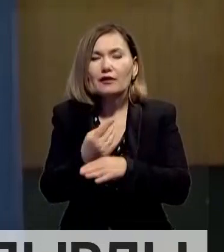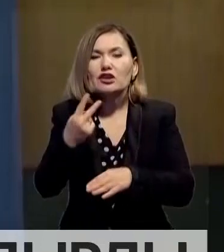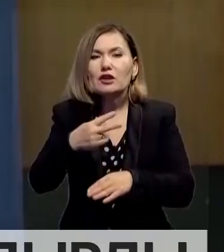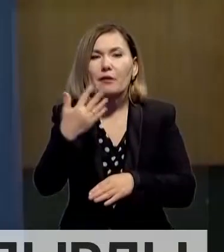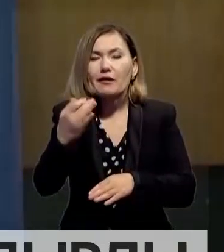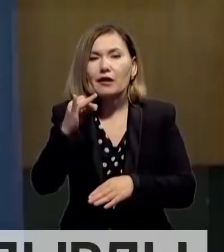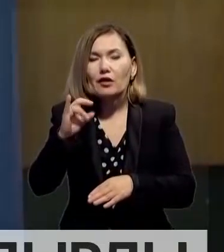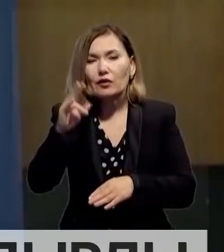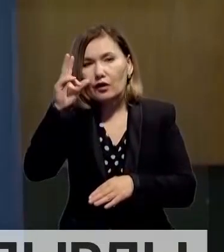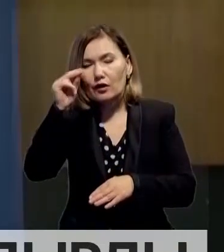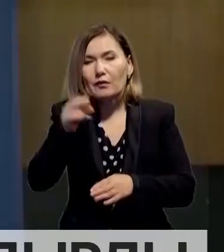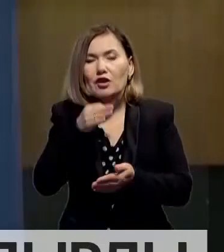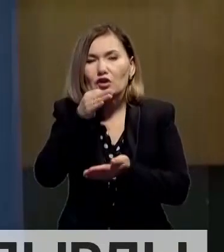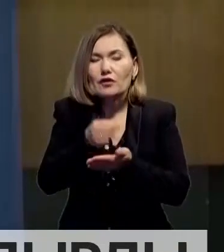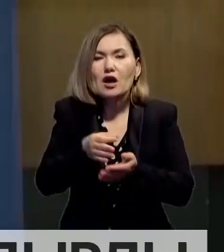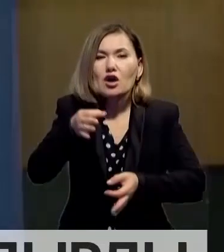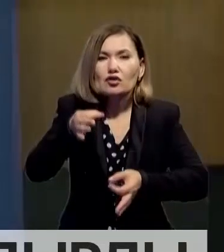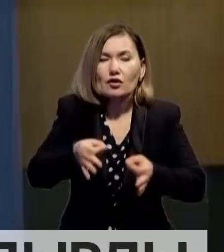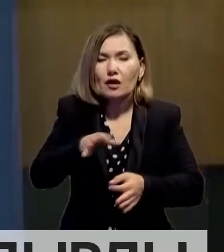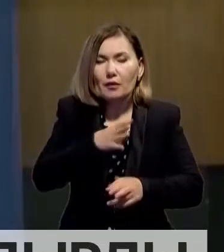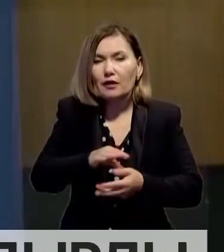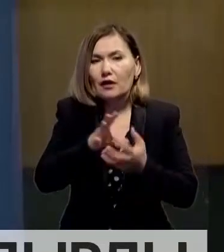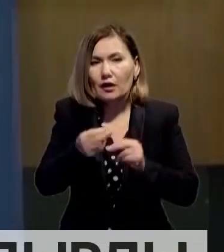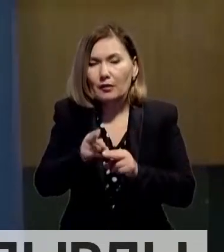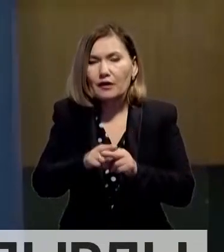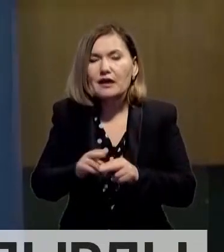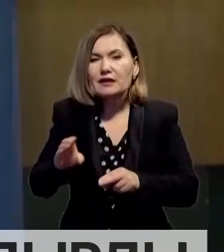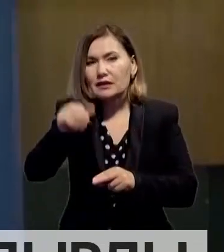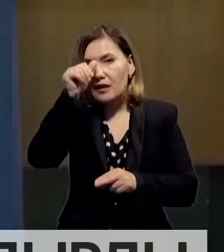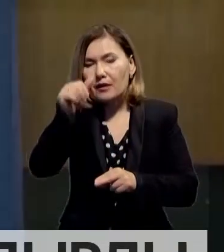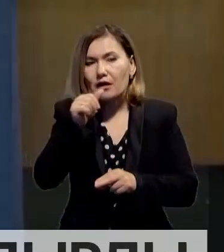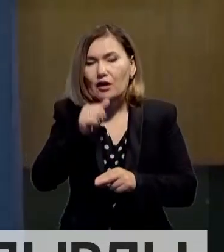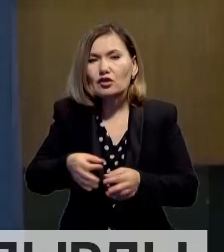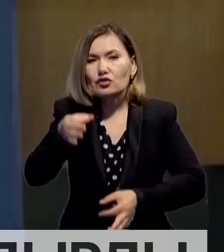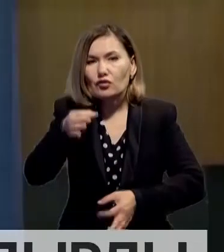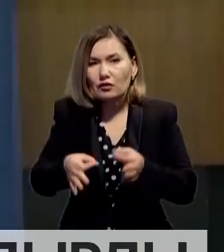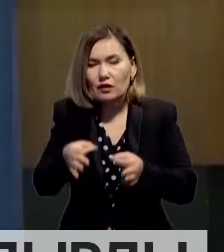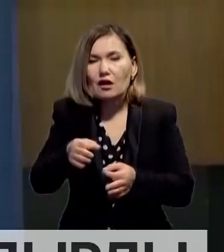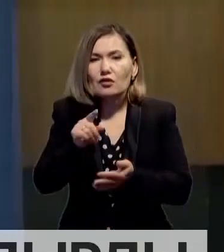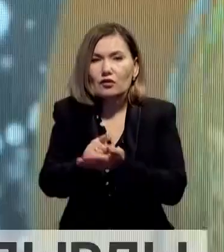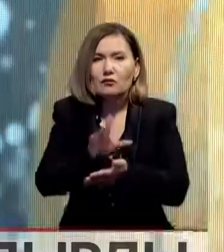маусымда Нантер сотында жауап берген. 42-те сотқа қайта келуі керек болған.